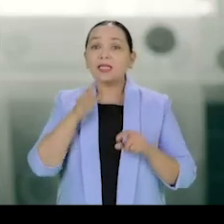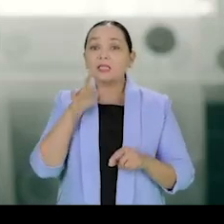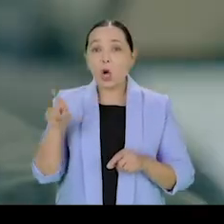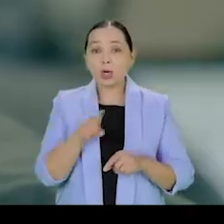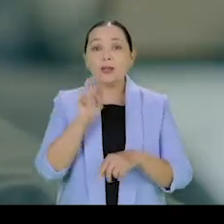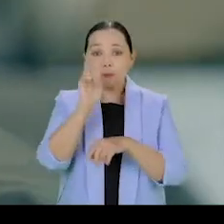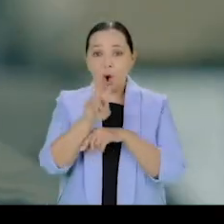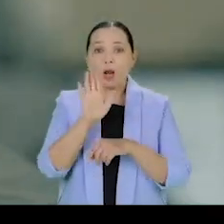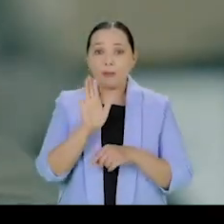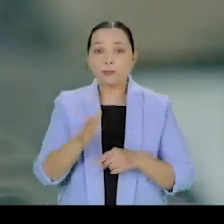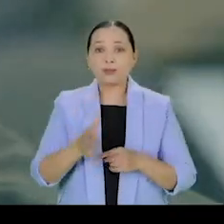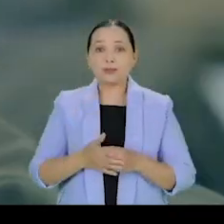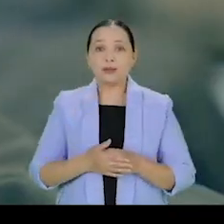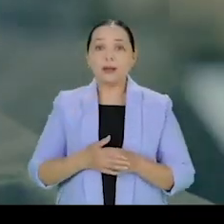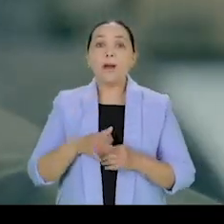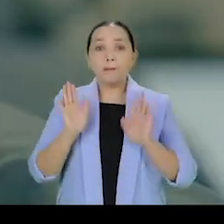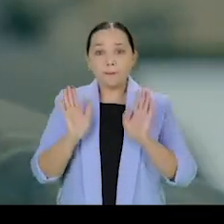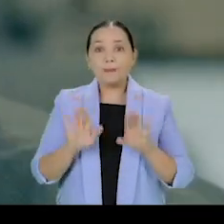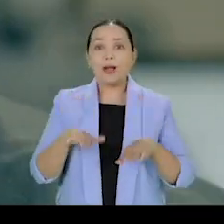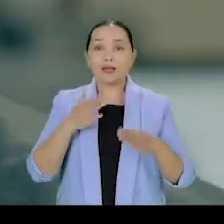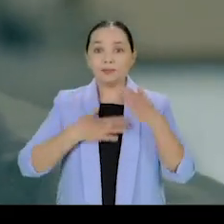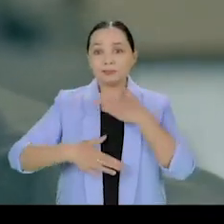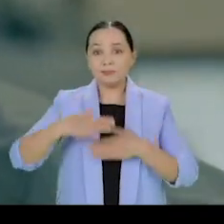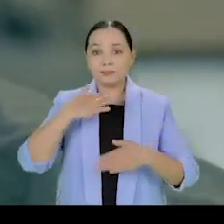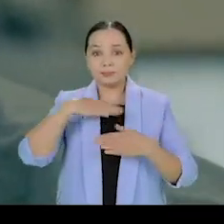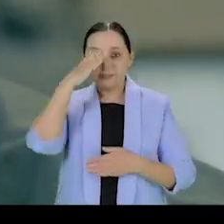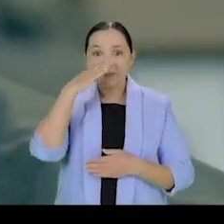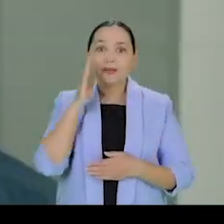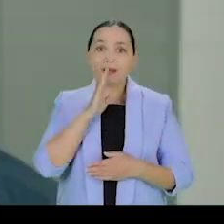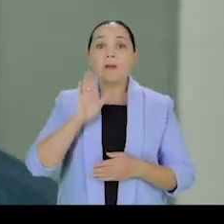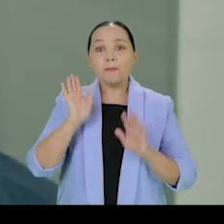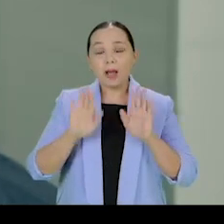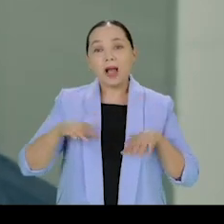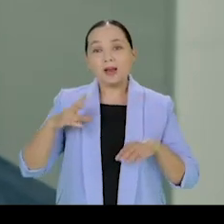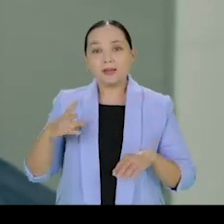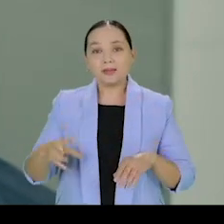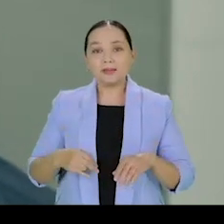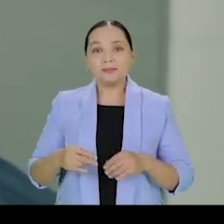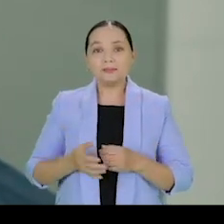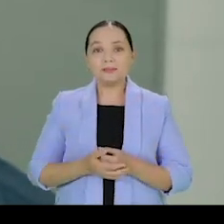boramiz. Mayli. Mayli qizim.